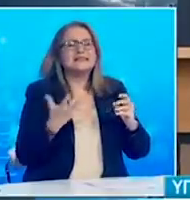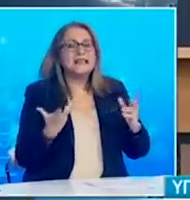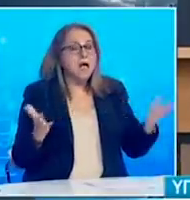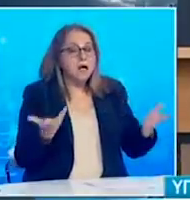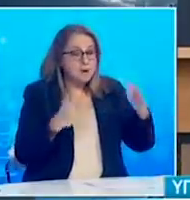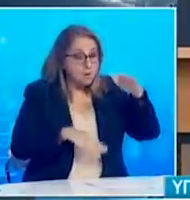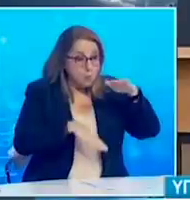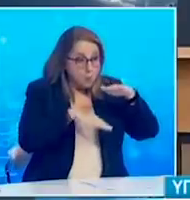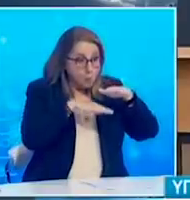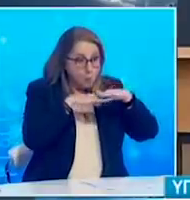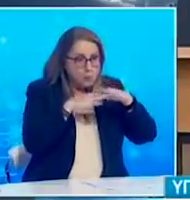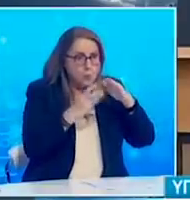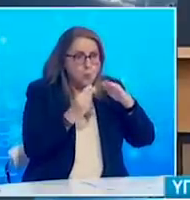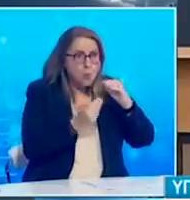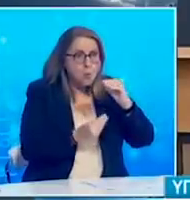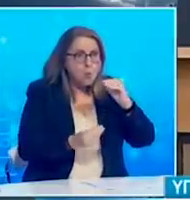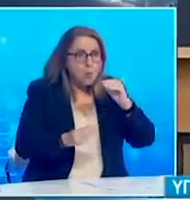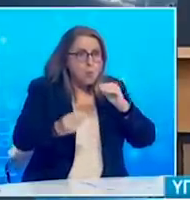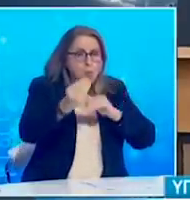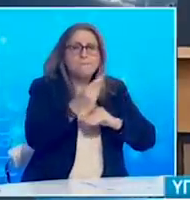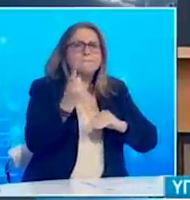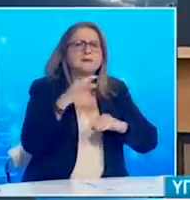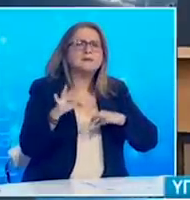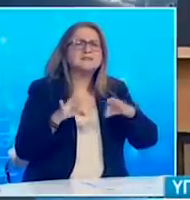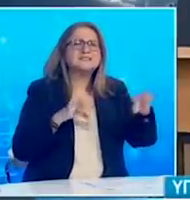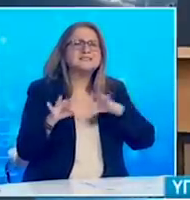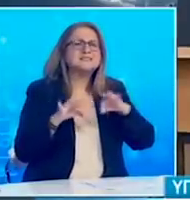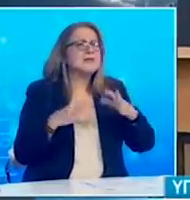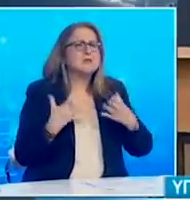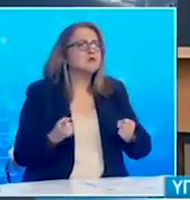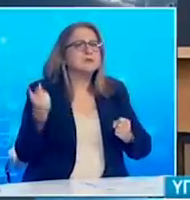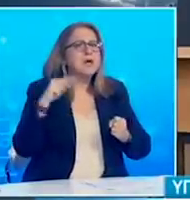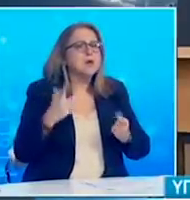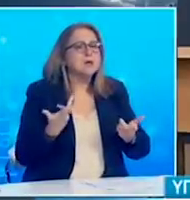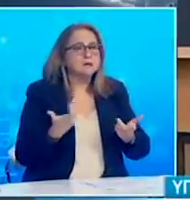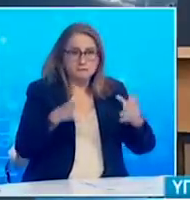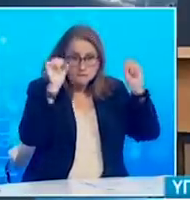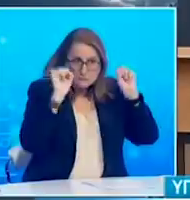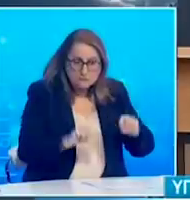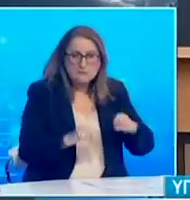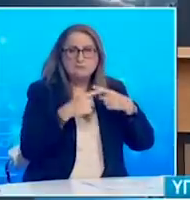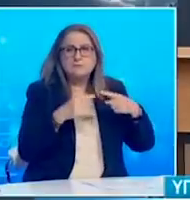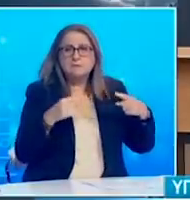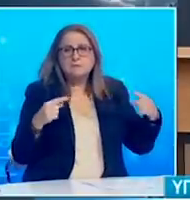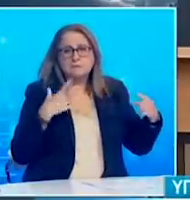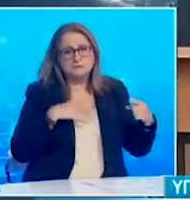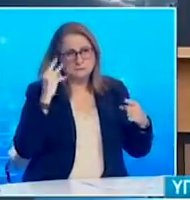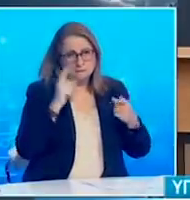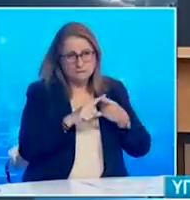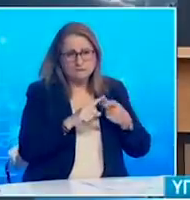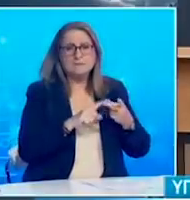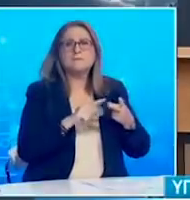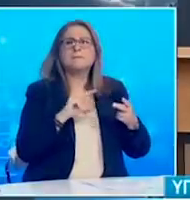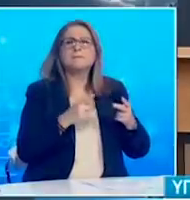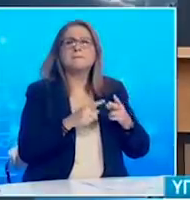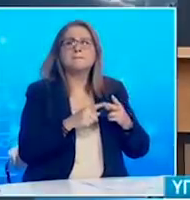μπορεί να μην έχει μέτρα κοινωνικού χαρακτήρα, αλλά μέτρα οριζόντια σε όλη τη χώρα. Και επίσης αυτό το περίφημο IP αυτή